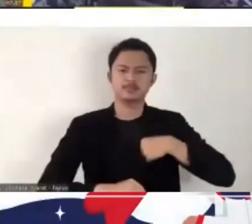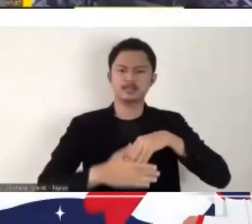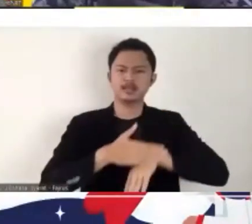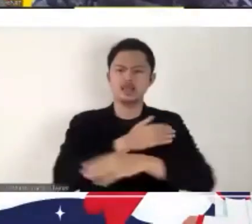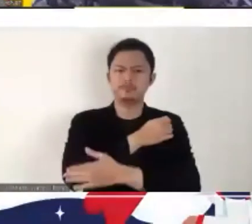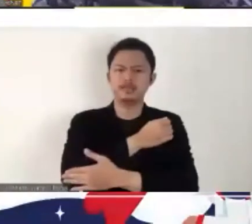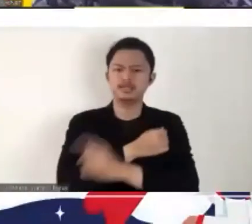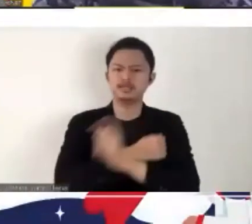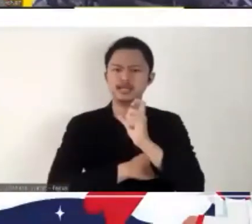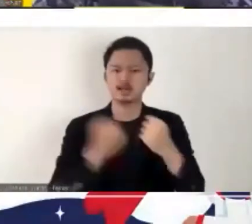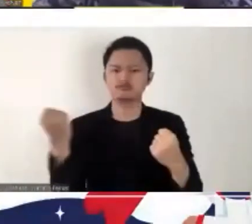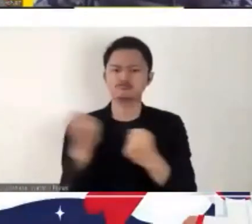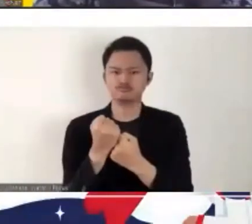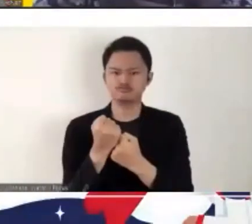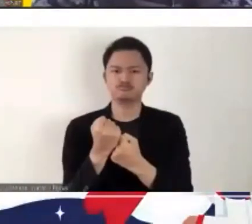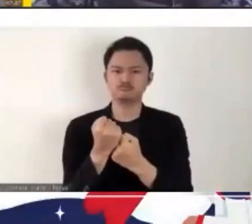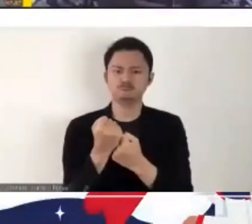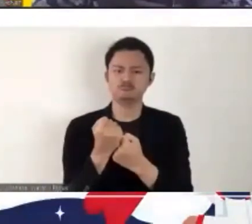mendorong mendorong